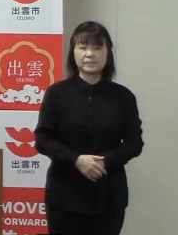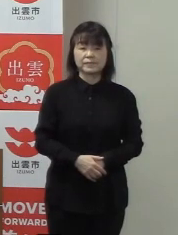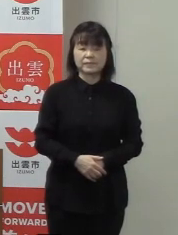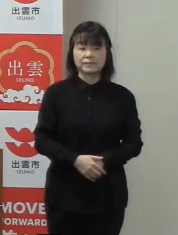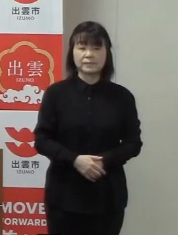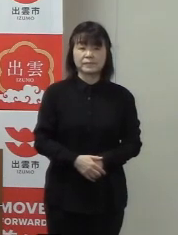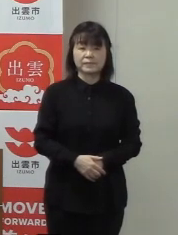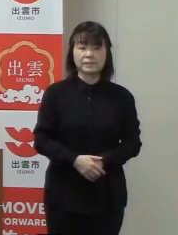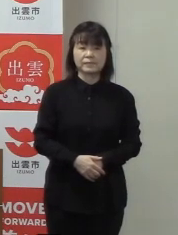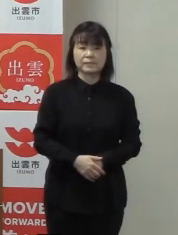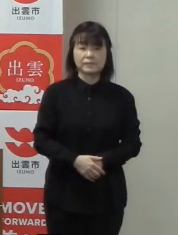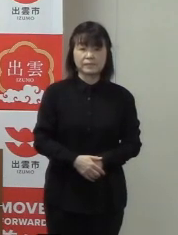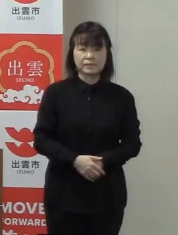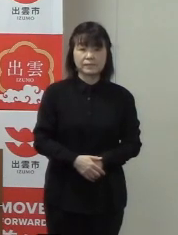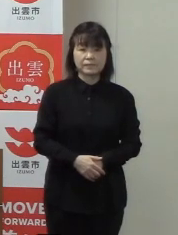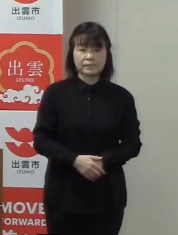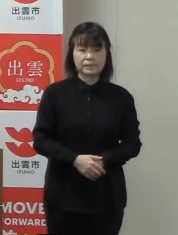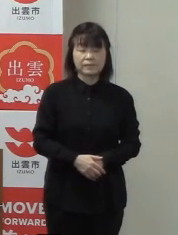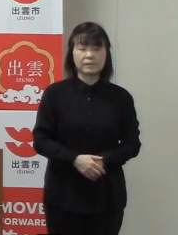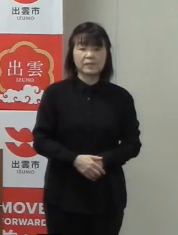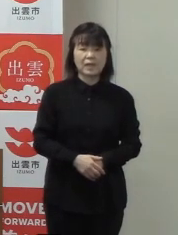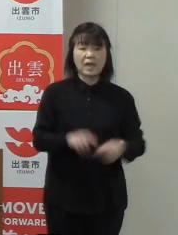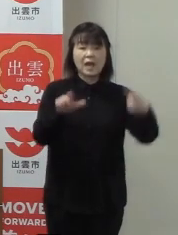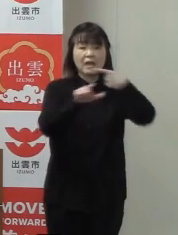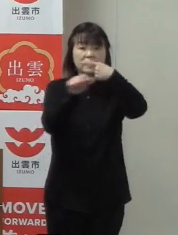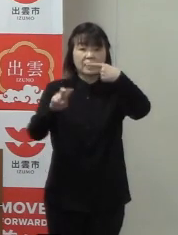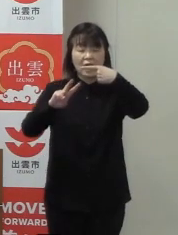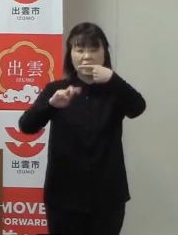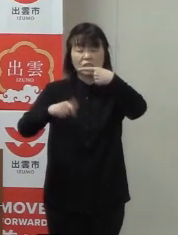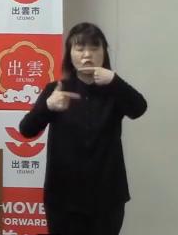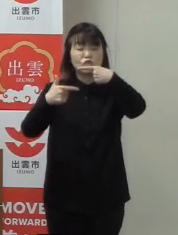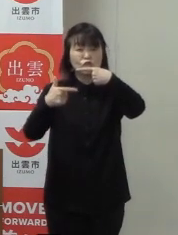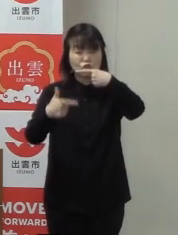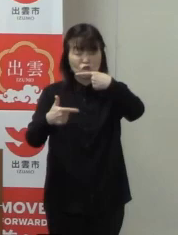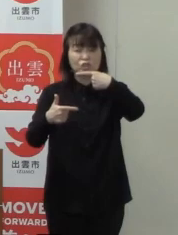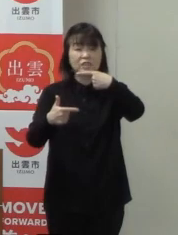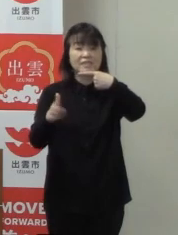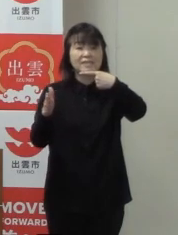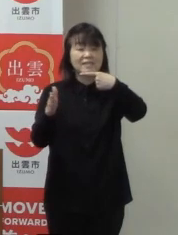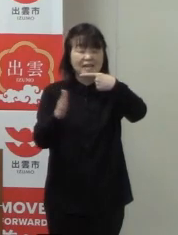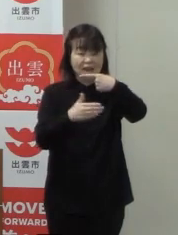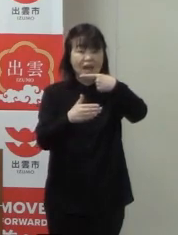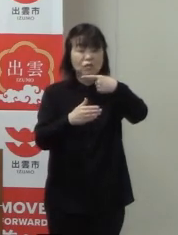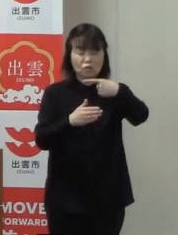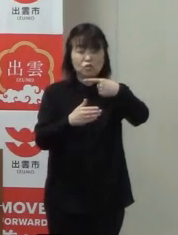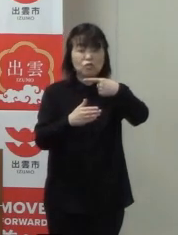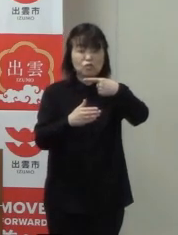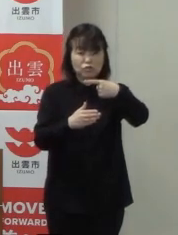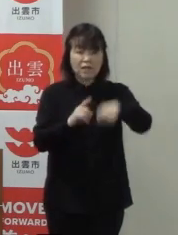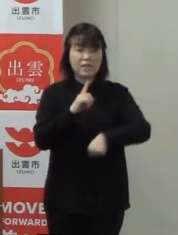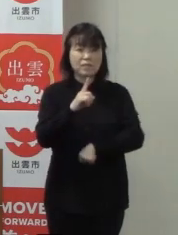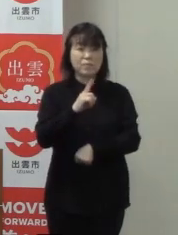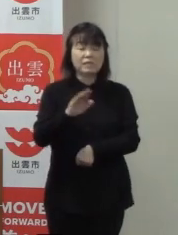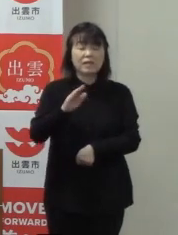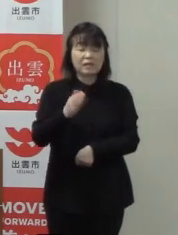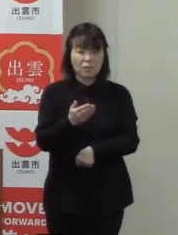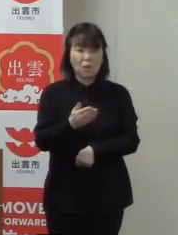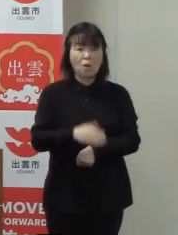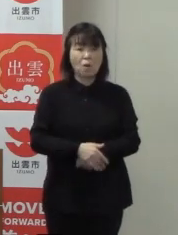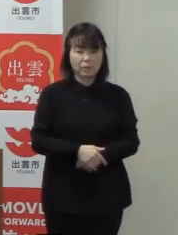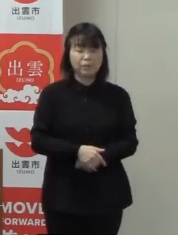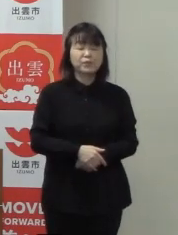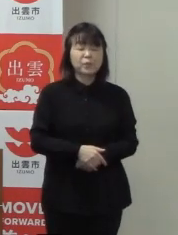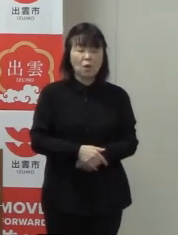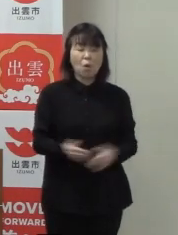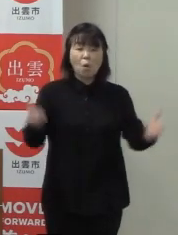最初のですね、開始期間を1月26日と申し上げましたが、この開催期間を